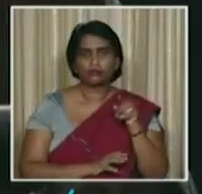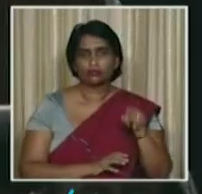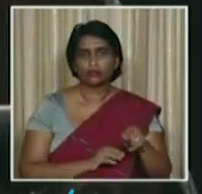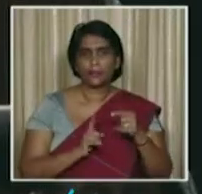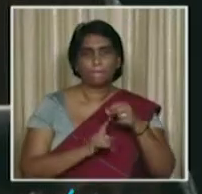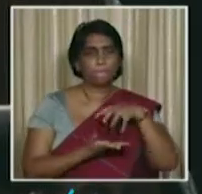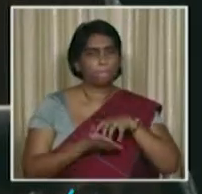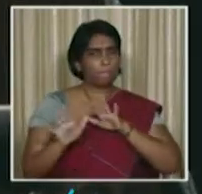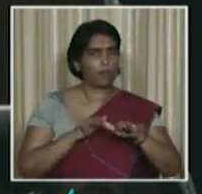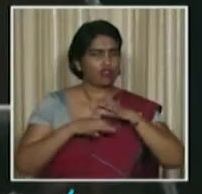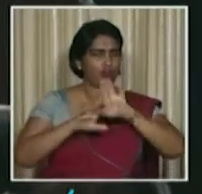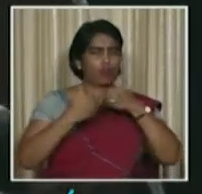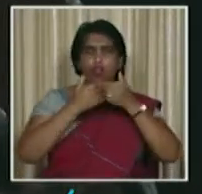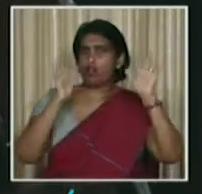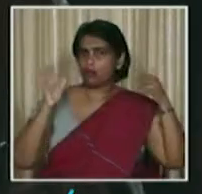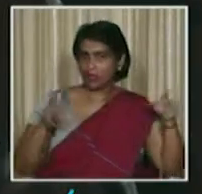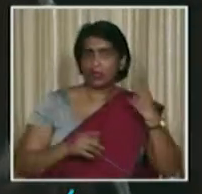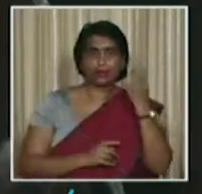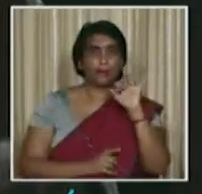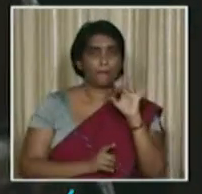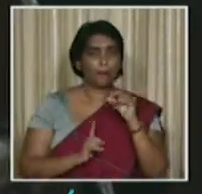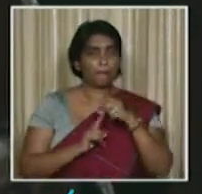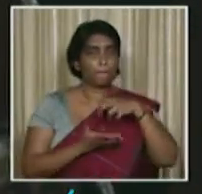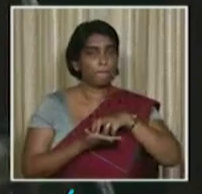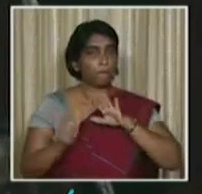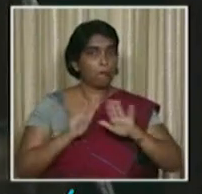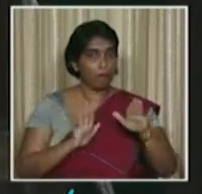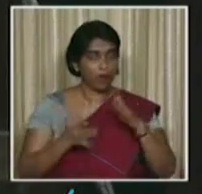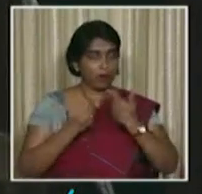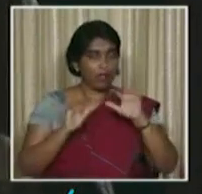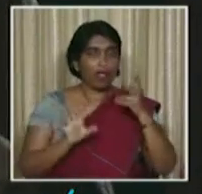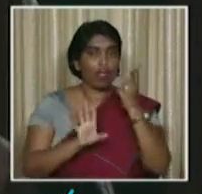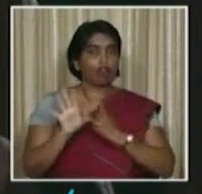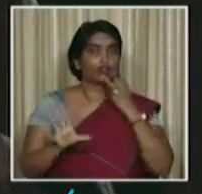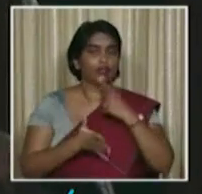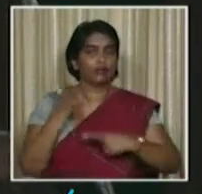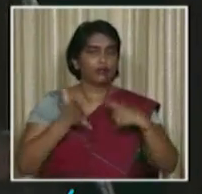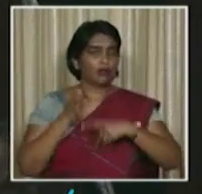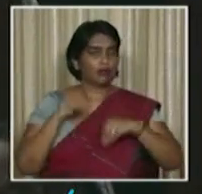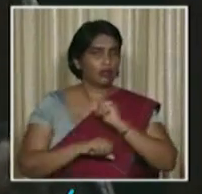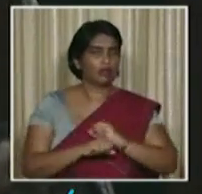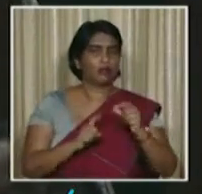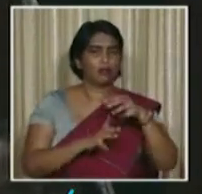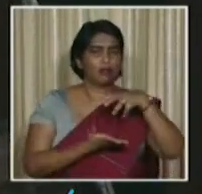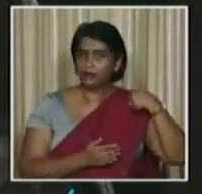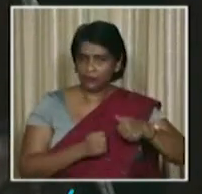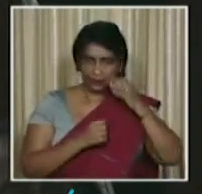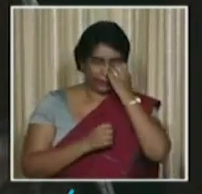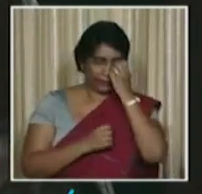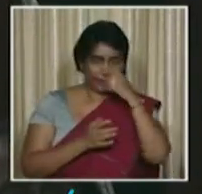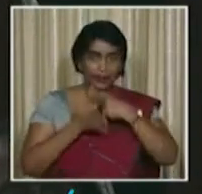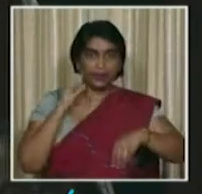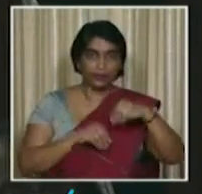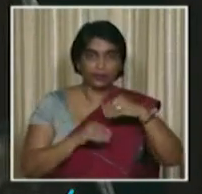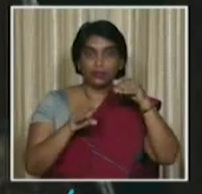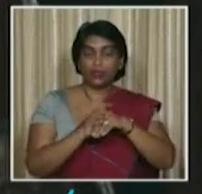දැන් පළාත් පාලන ආයතන සියල්ල විසිරුවා දාලා තියෙනවා. දැන් 2015 පළාත් පාලන ආයතන විසිරවල අවුරුදු 3ක් විතර ඡන්දය නැතුණාම පළාත් පාලන ආයතන පද්ධතියම මහා දවන්ත කඩාවැටීමක වුණා. අතවන ඉදිරිපත්